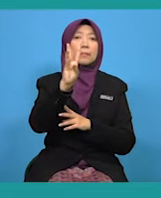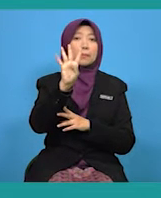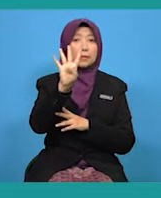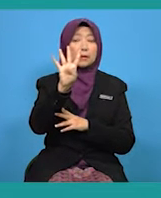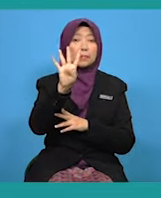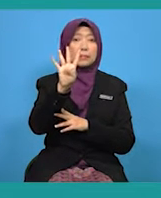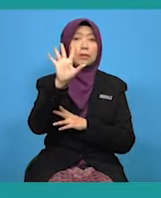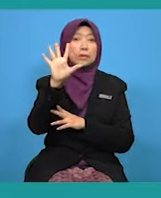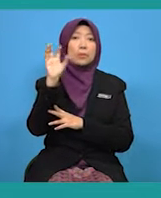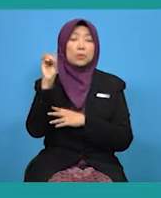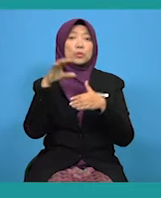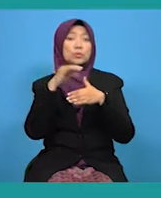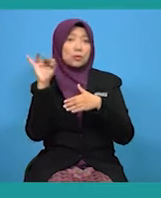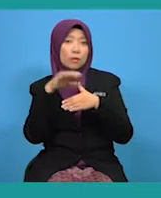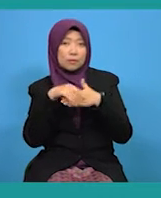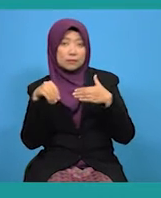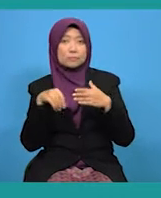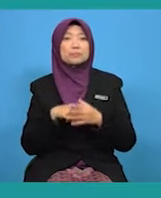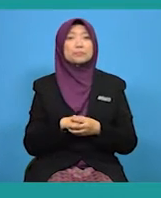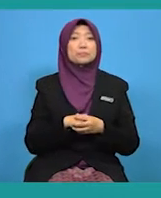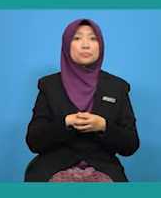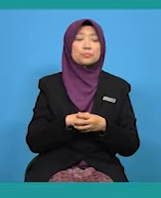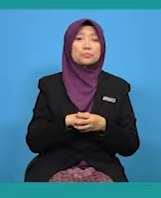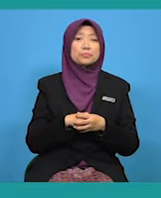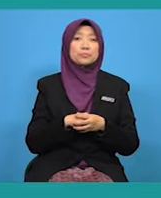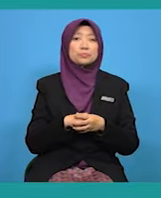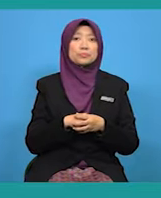rm6203 puluh juta